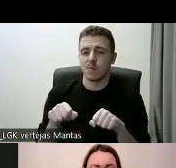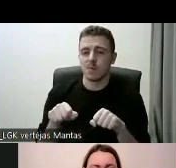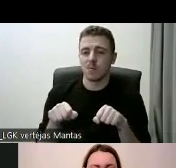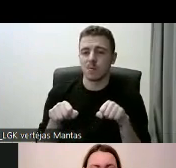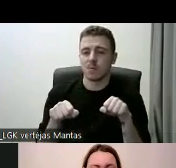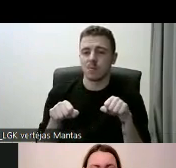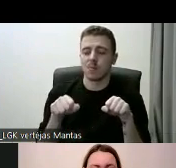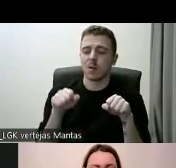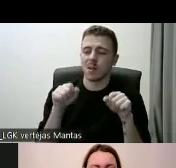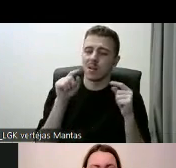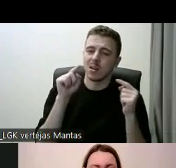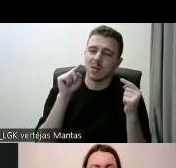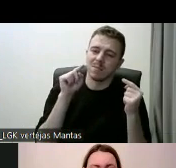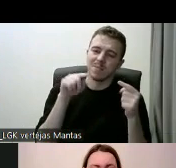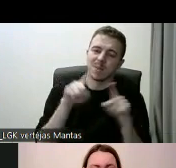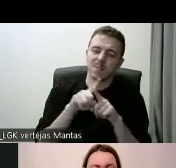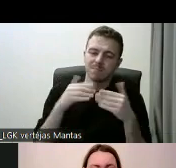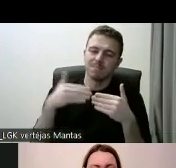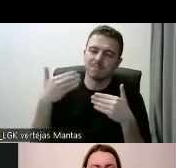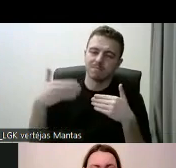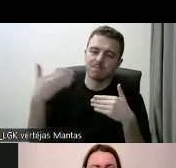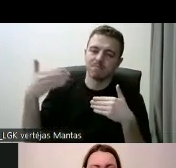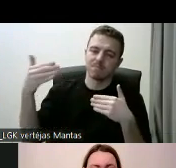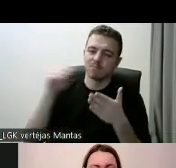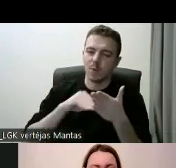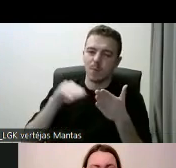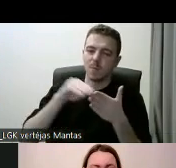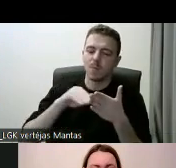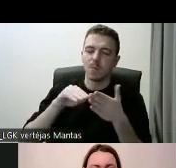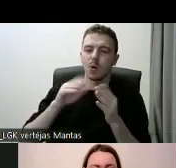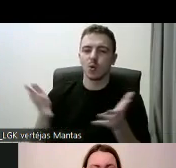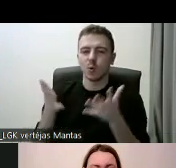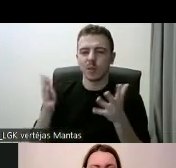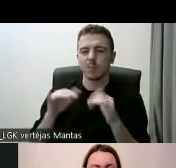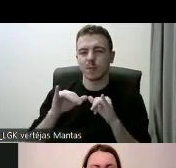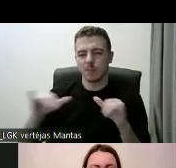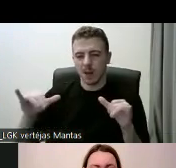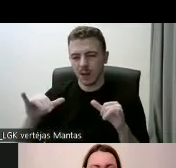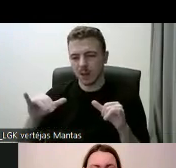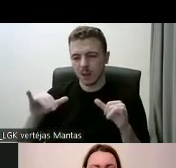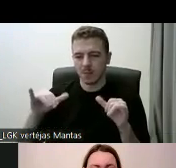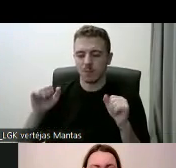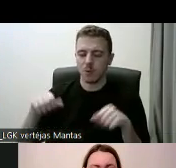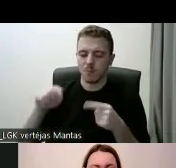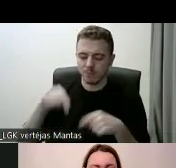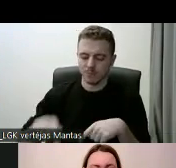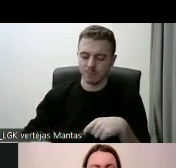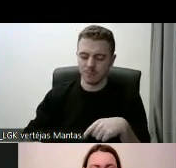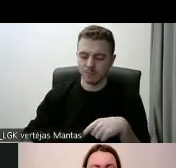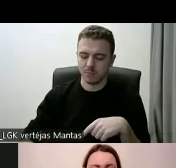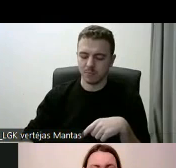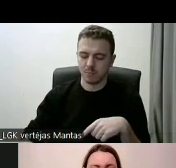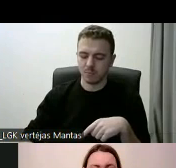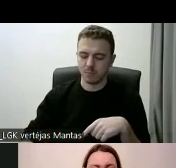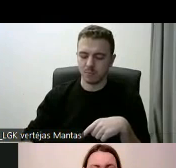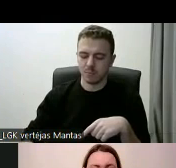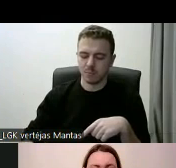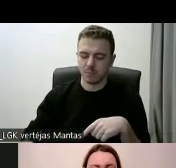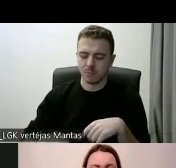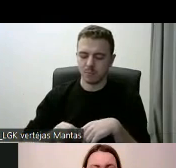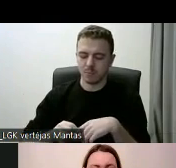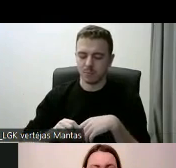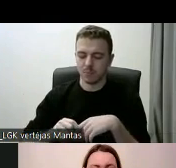taikomas reguliarus arba testinis profesinis ugdymas ir plėtra, ir toje plėtroje turi